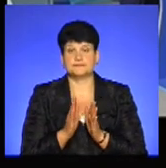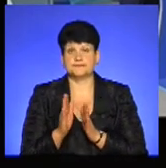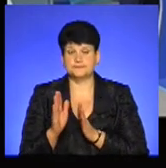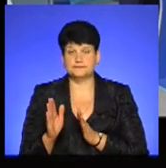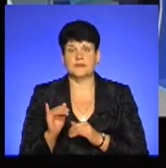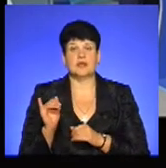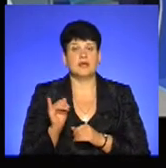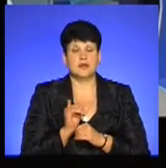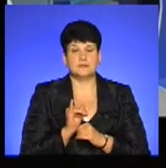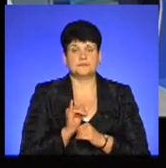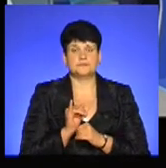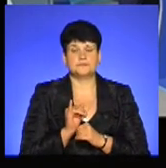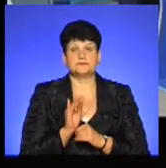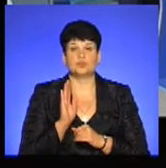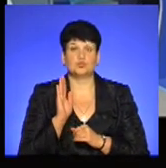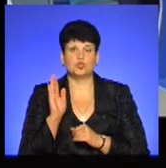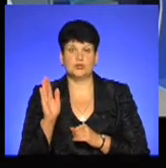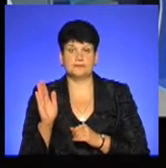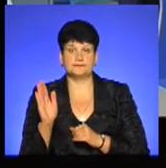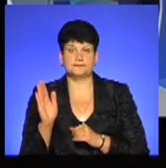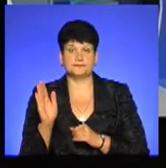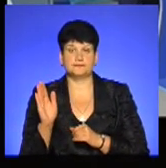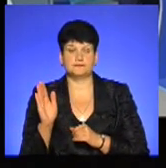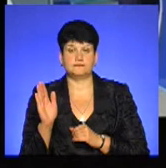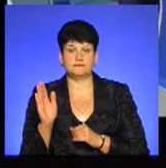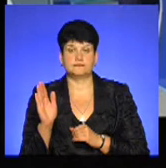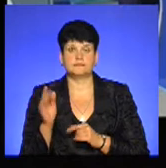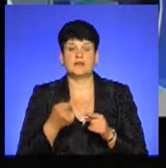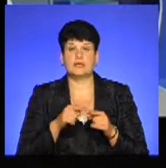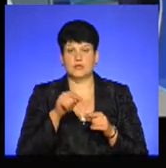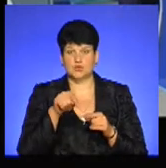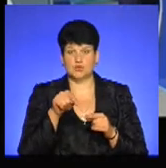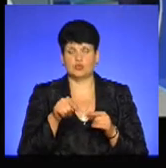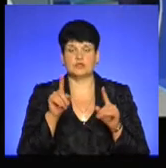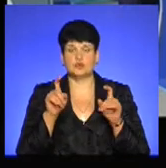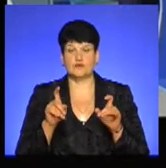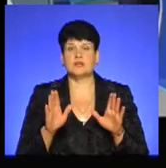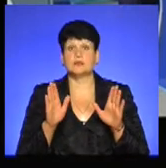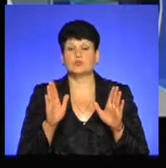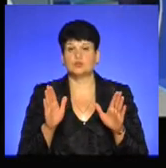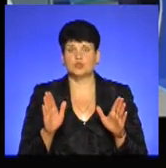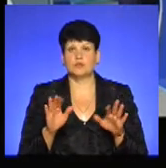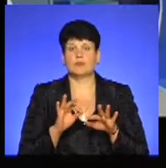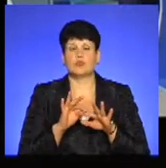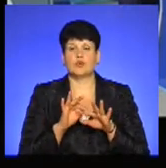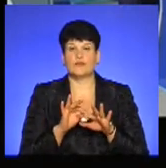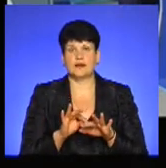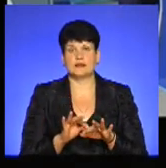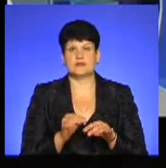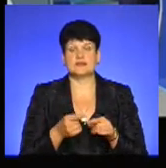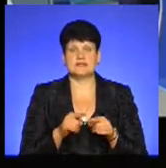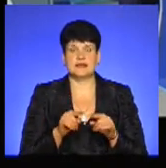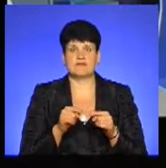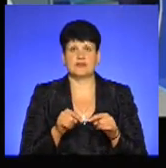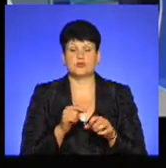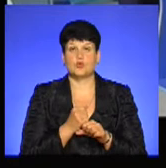І буде на цьому тестуванні якраз проведено і цей вид